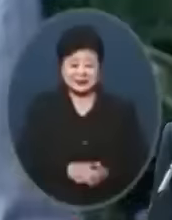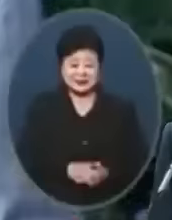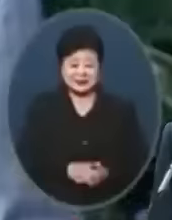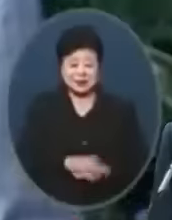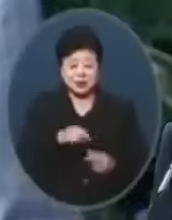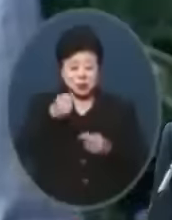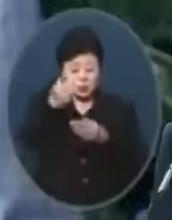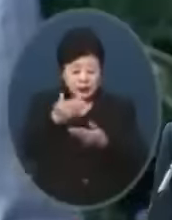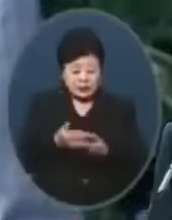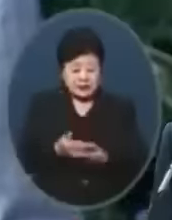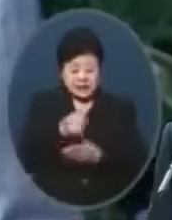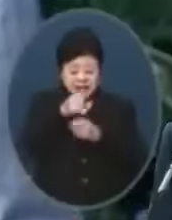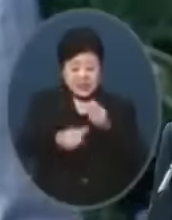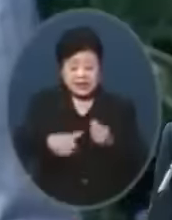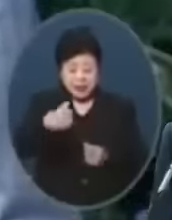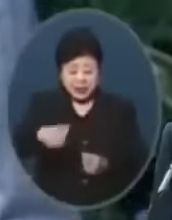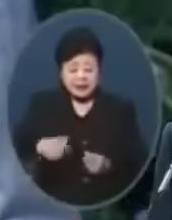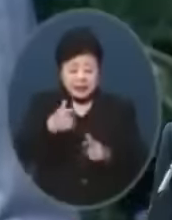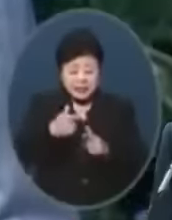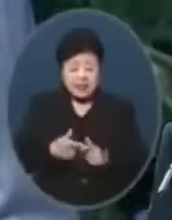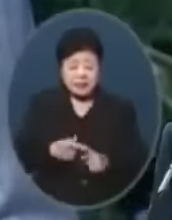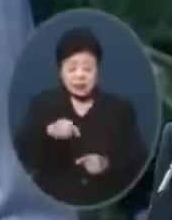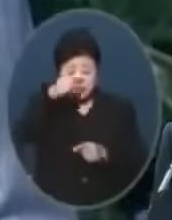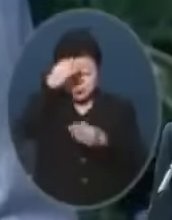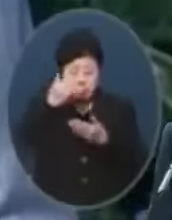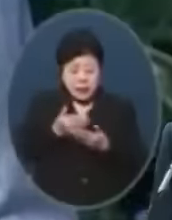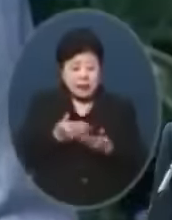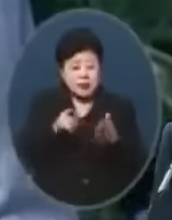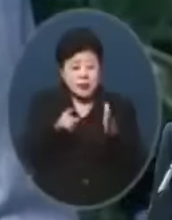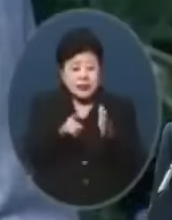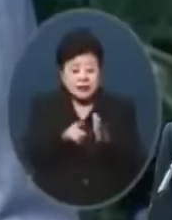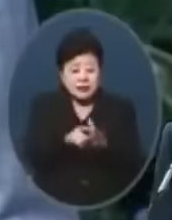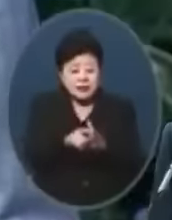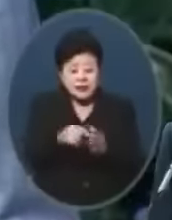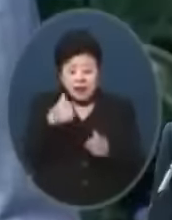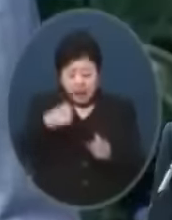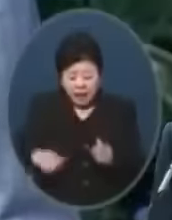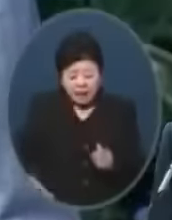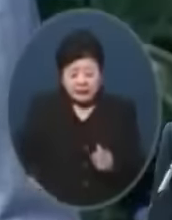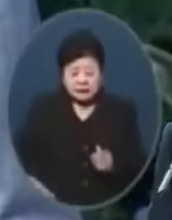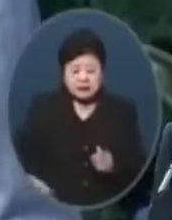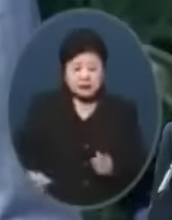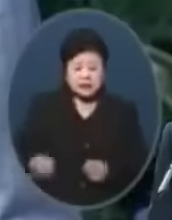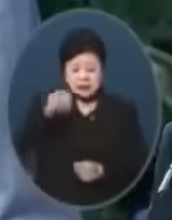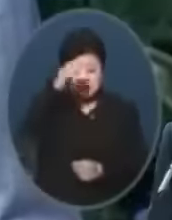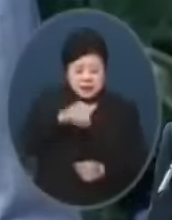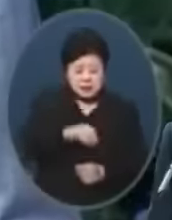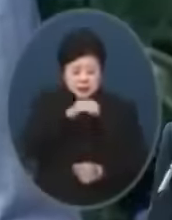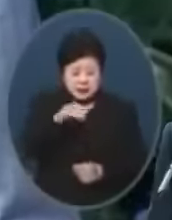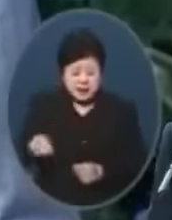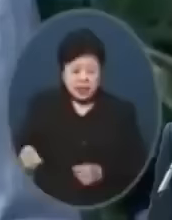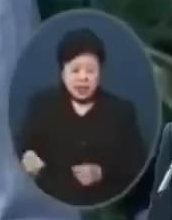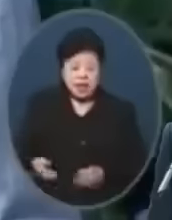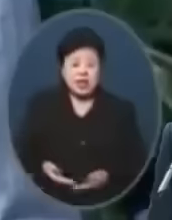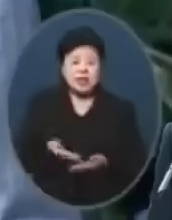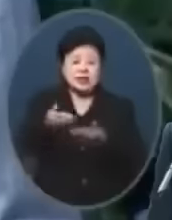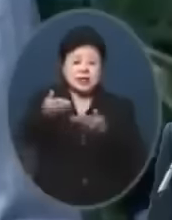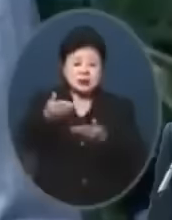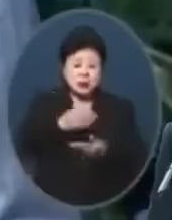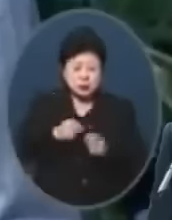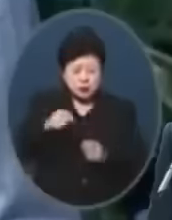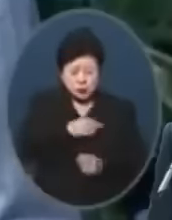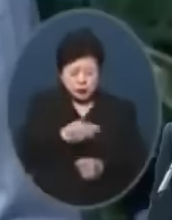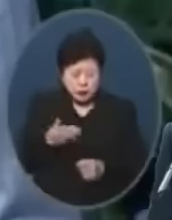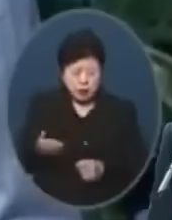구원하여서 하나님 아들 예수를 닮게 하기 위해서 그 아들을 십자가에 내어주어서 몸짓고 피